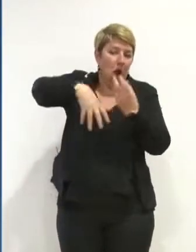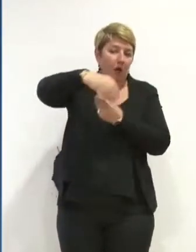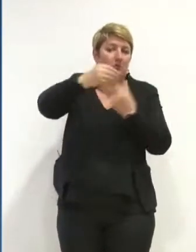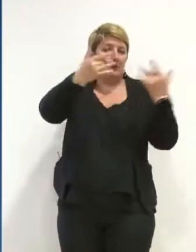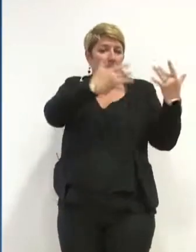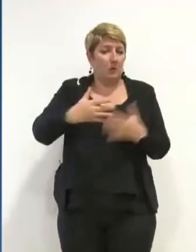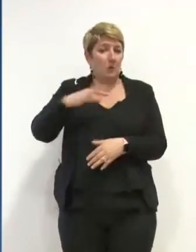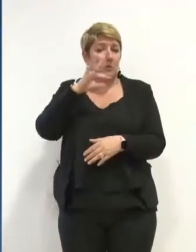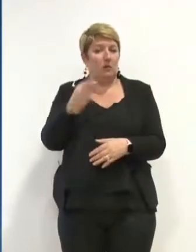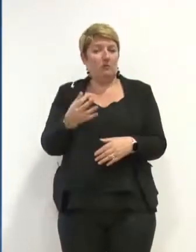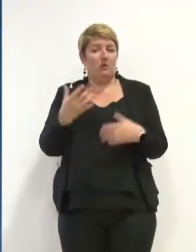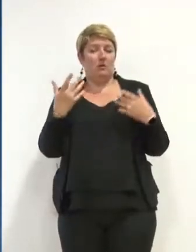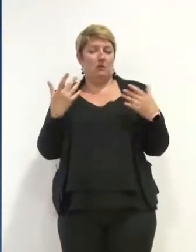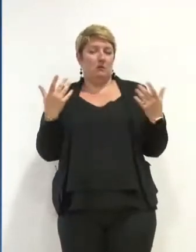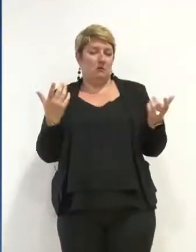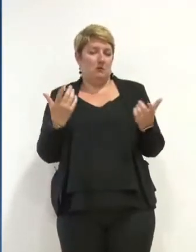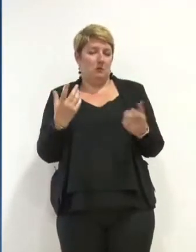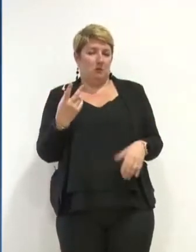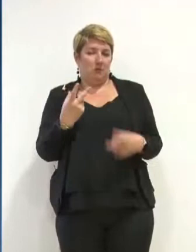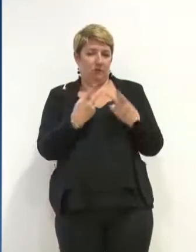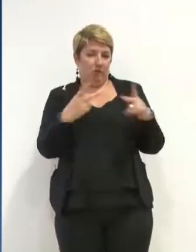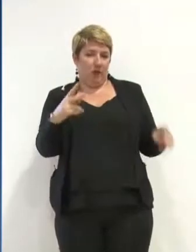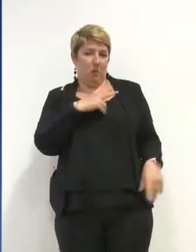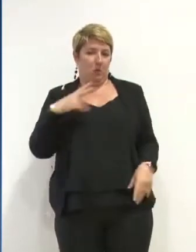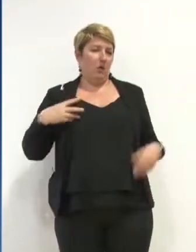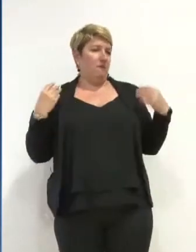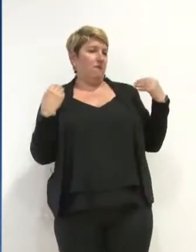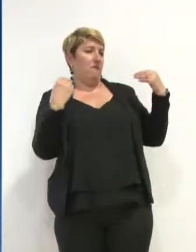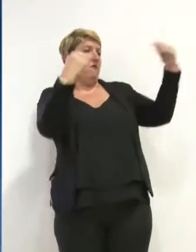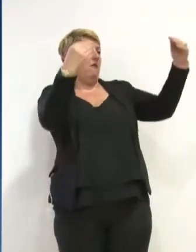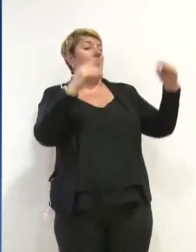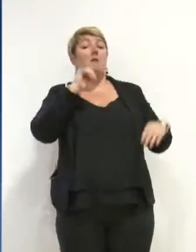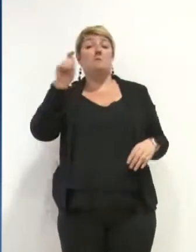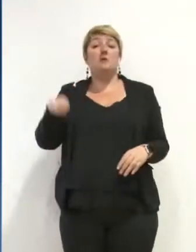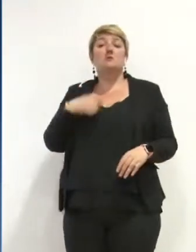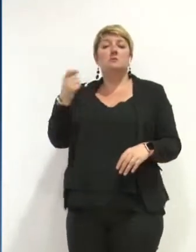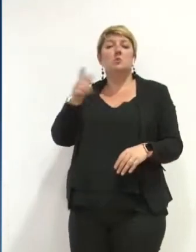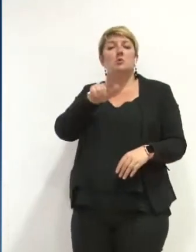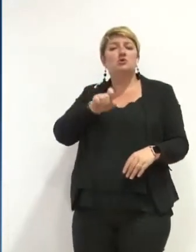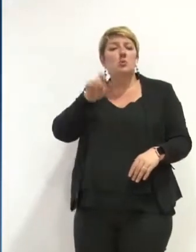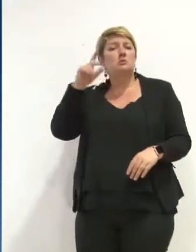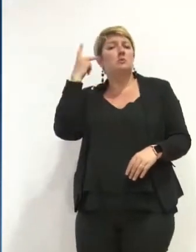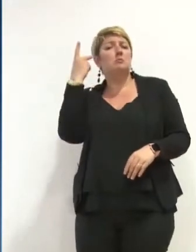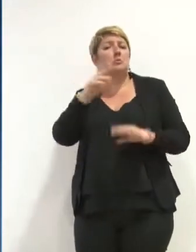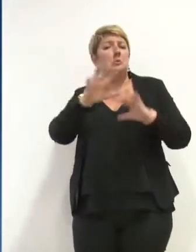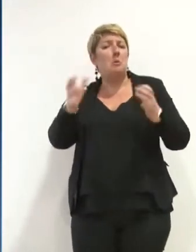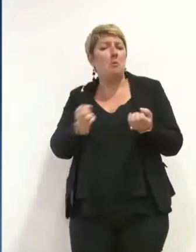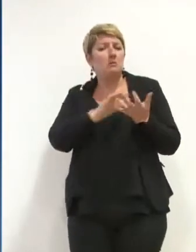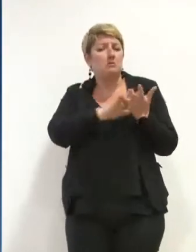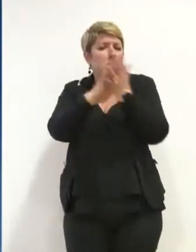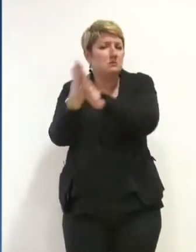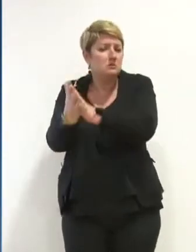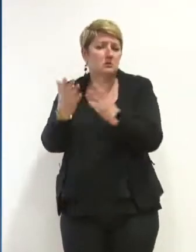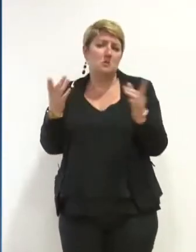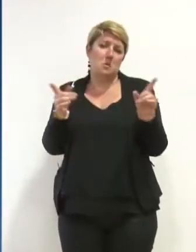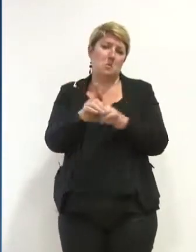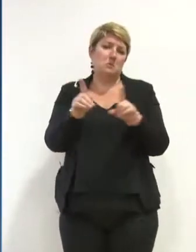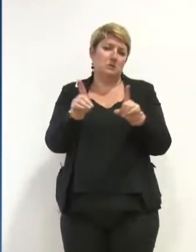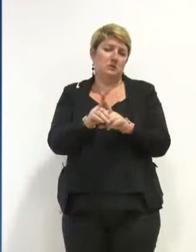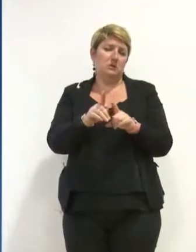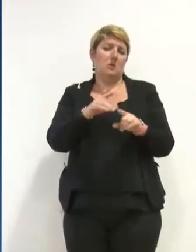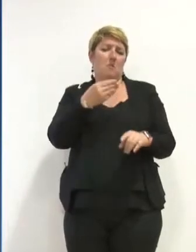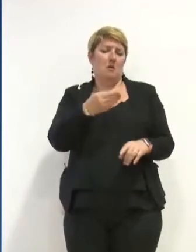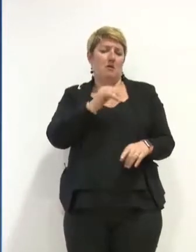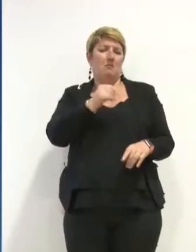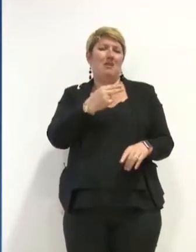vente des actifs de la ville, qui s'explique par l'évolution, certes, des compétences de GEG, et qui prend sa source dans une volonté de quitter Minatec